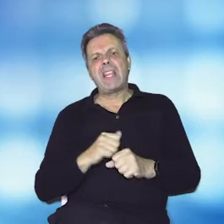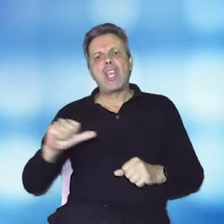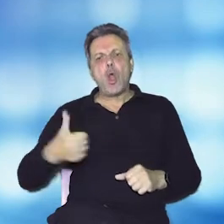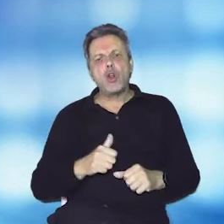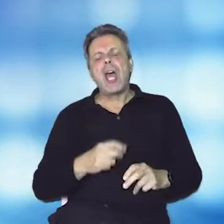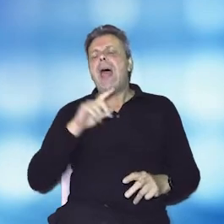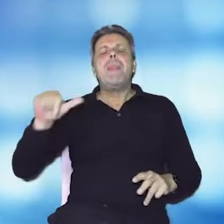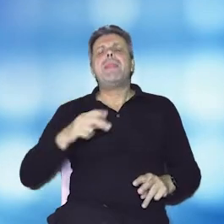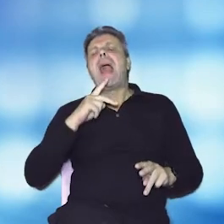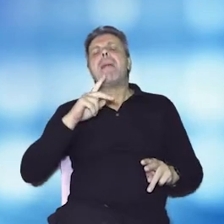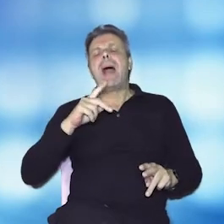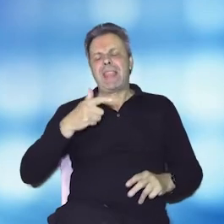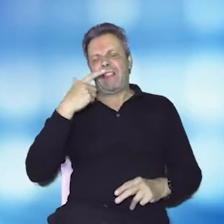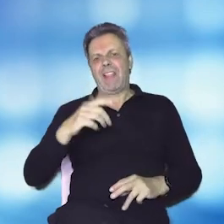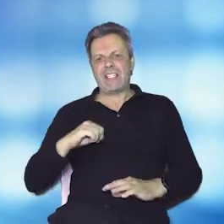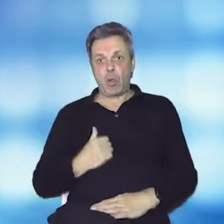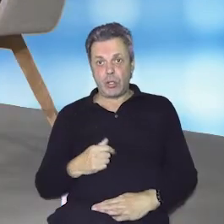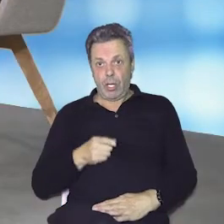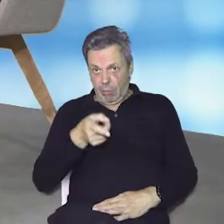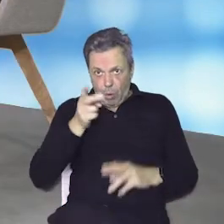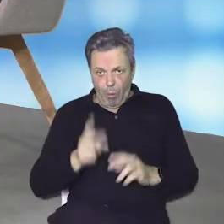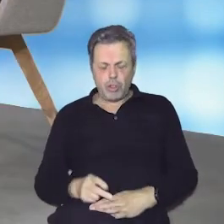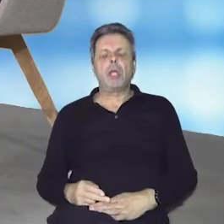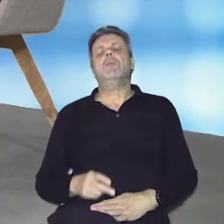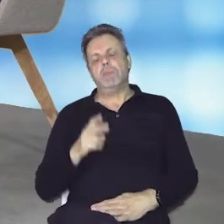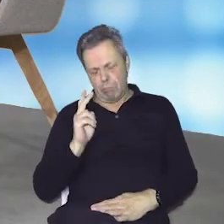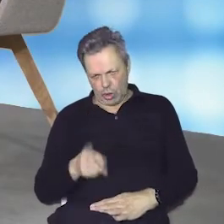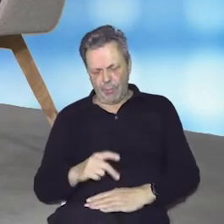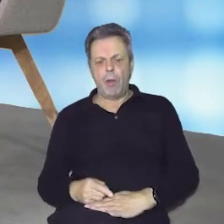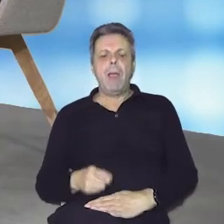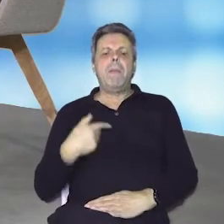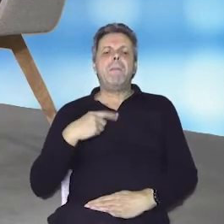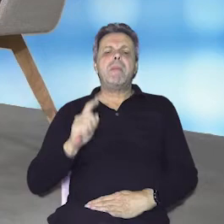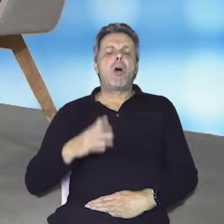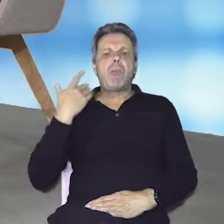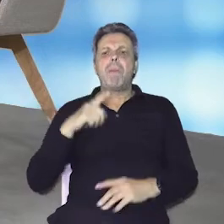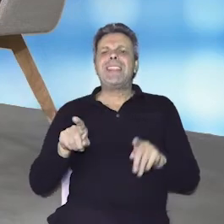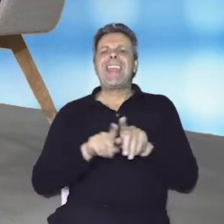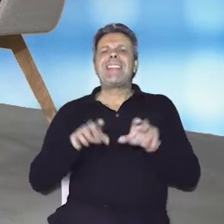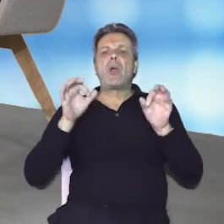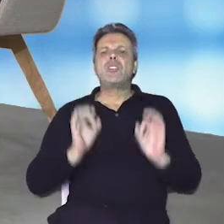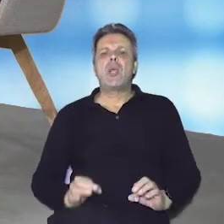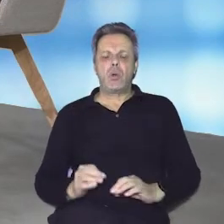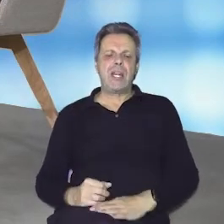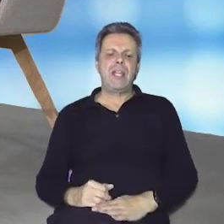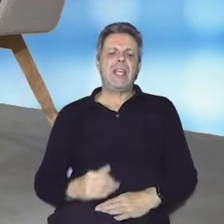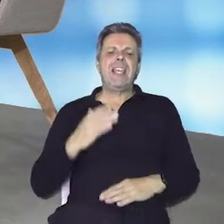minimalno 20 godina. A to je izvedivo? Da, to je izvedivo, jer mi moramo biti jednako sigurni zadnji dan pogona kao